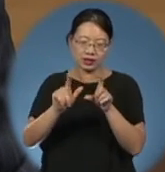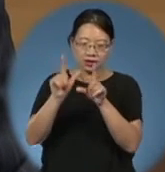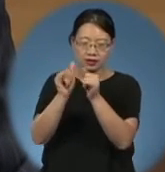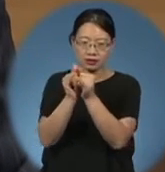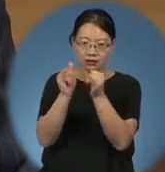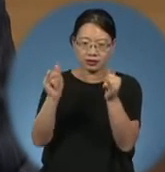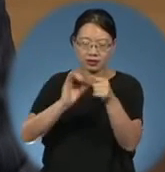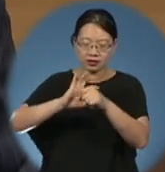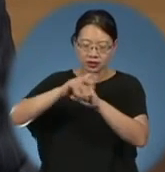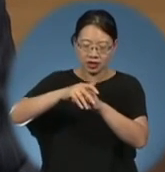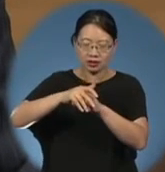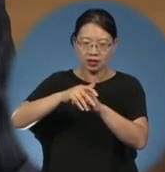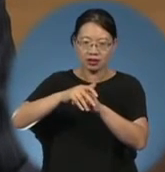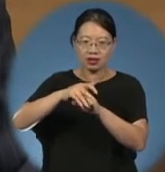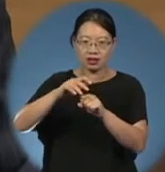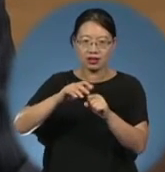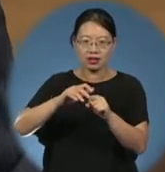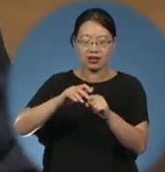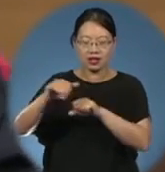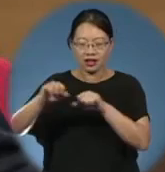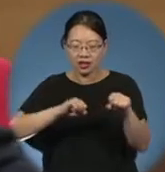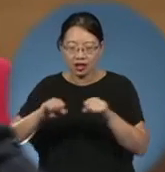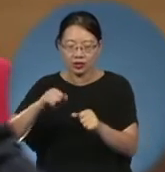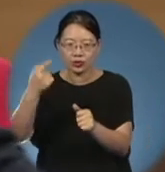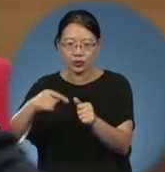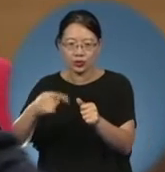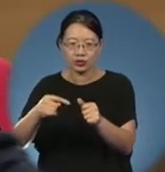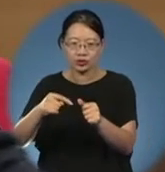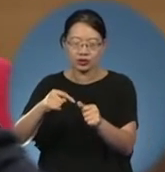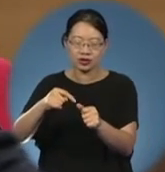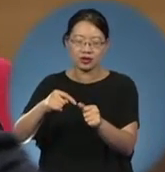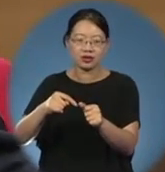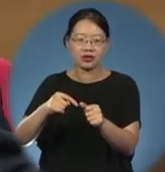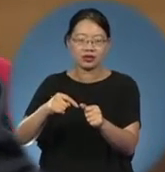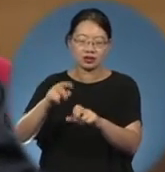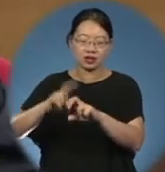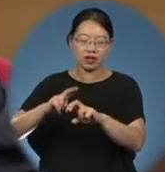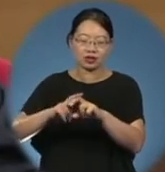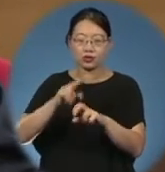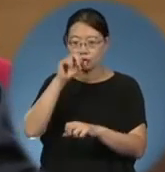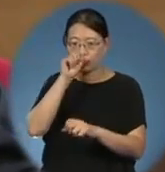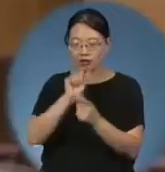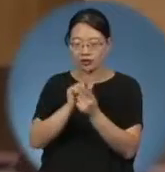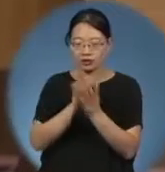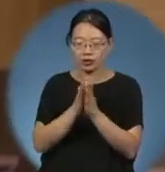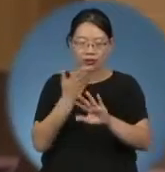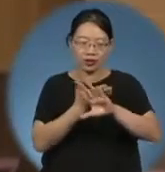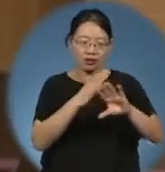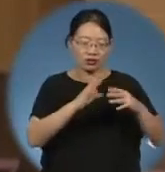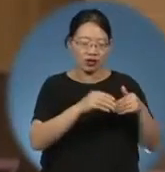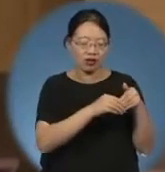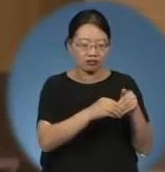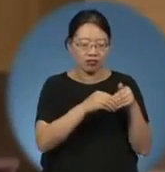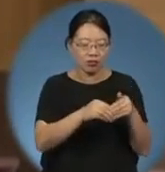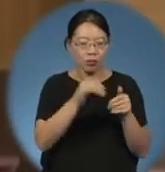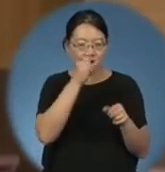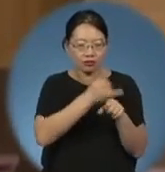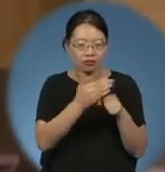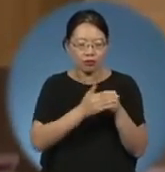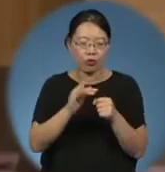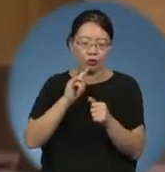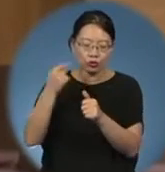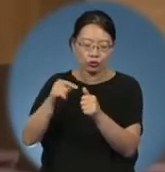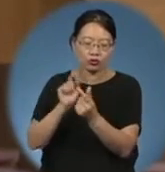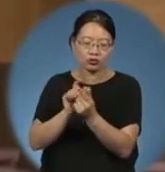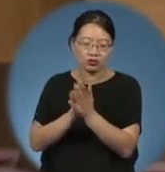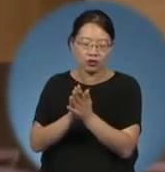세계와 교육을 자녀들을 시키게 처음 위치 있습니다 9 예 직접 해외 대류가 데려갈 수 있구요 언어 교육